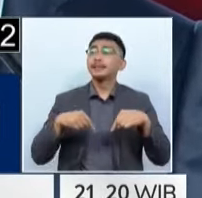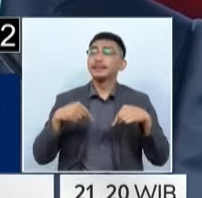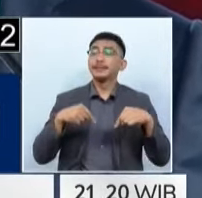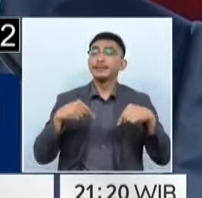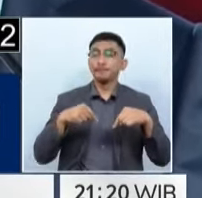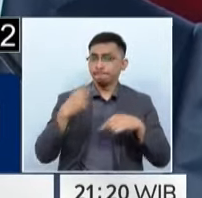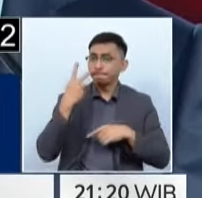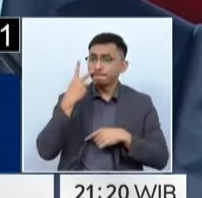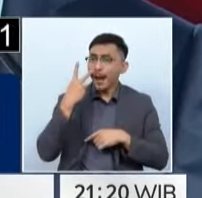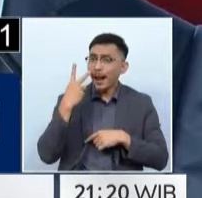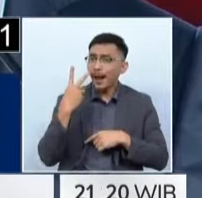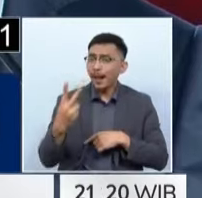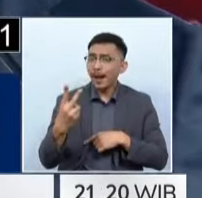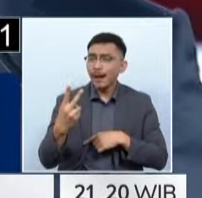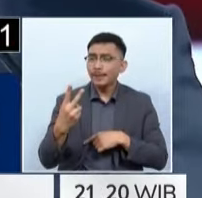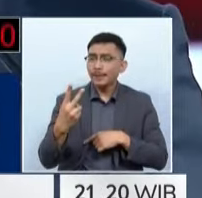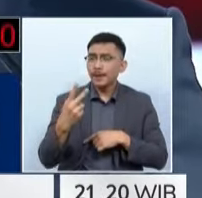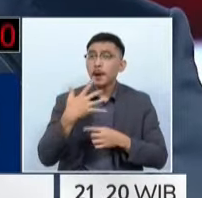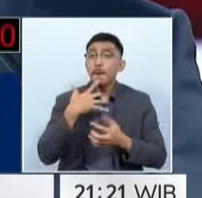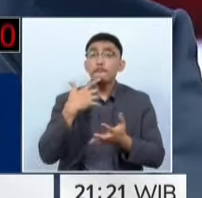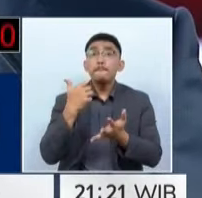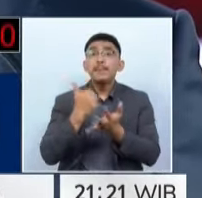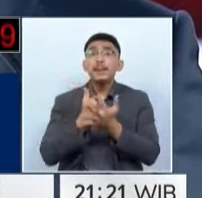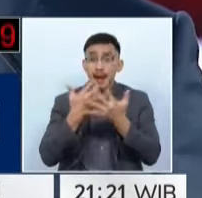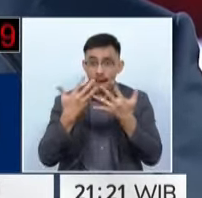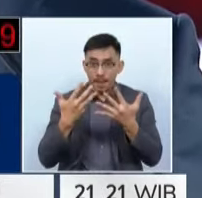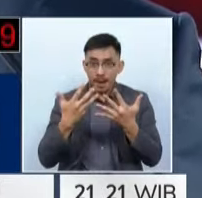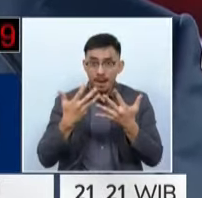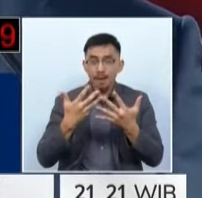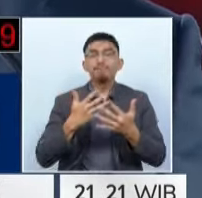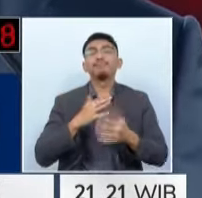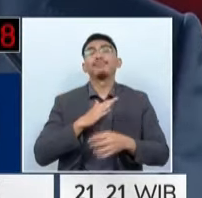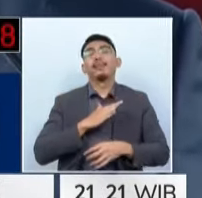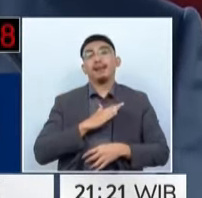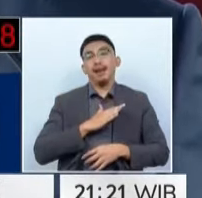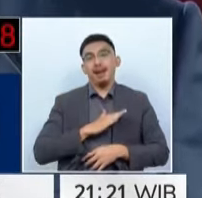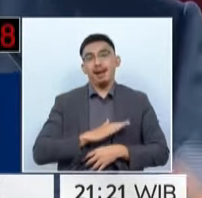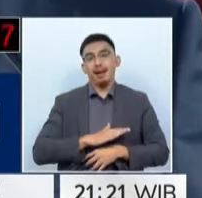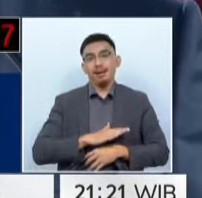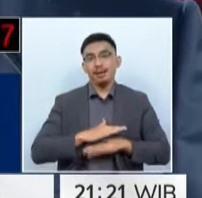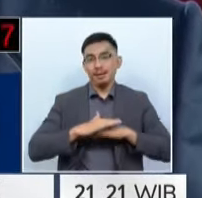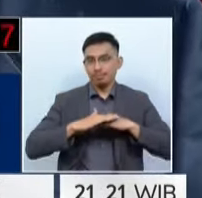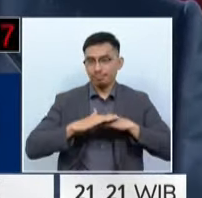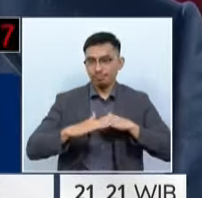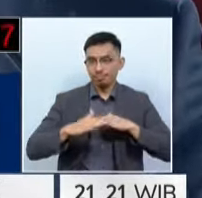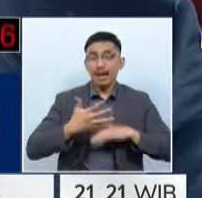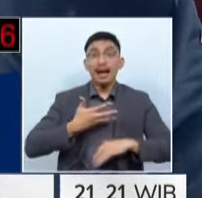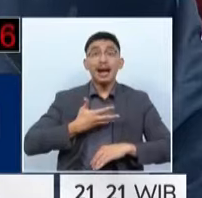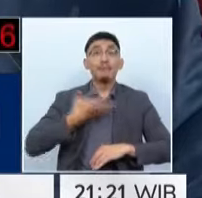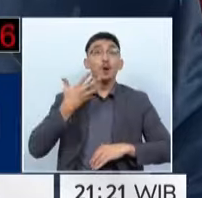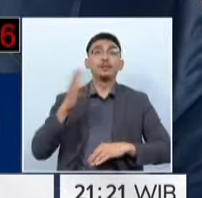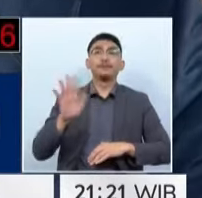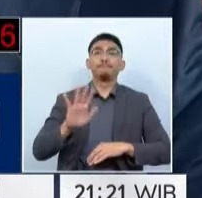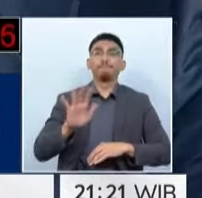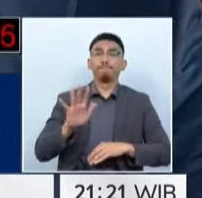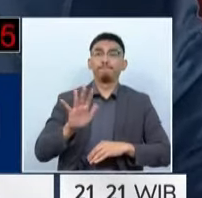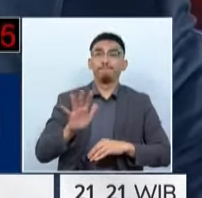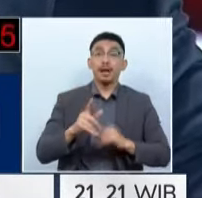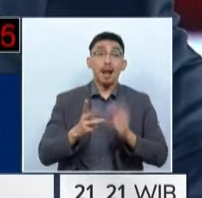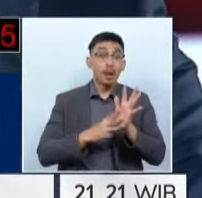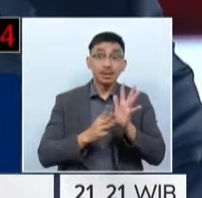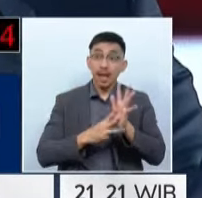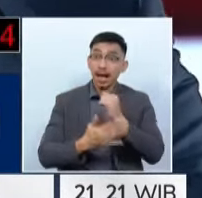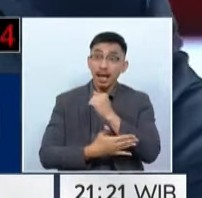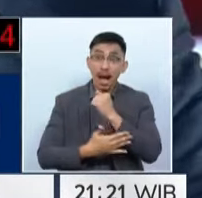kita tenang dingin jangan emosional dalam menghadapi persoalan-persoalan kenegaraan dalam menghadapi persoalan-persoalan pertahanan